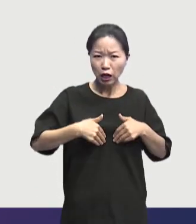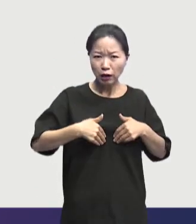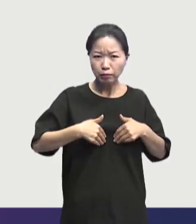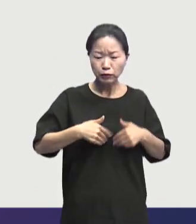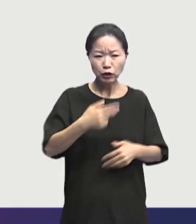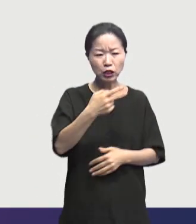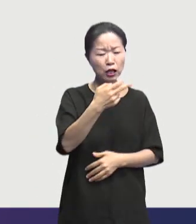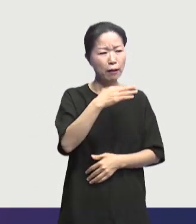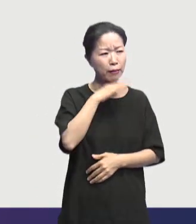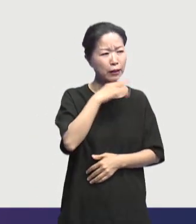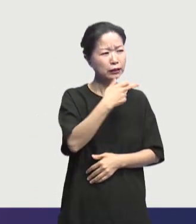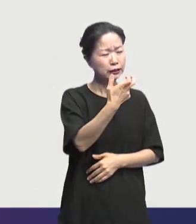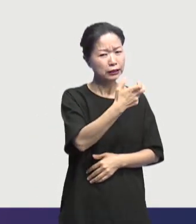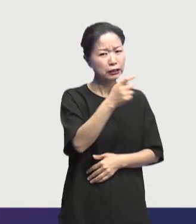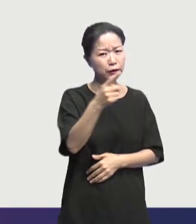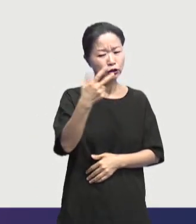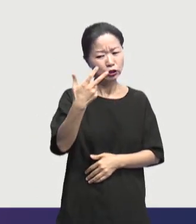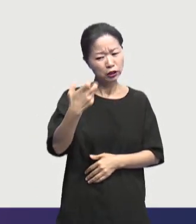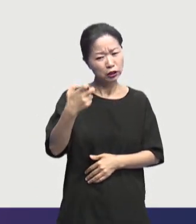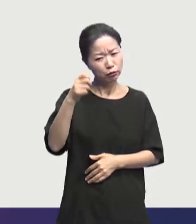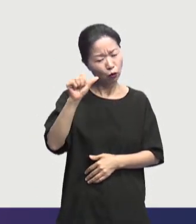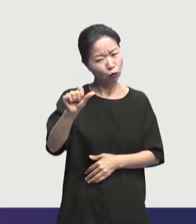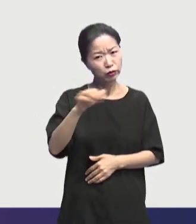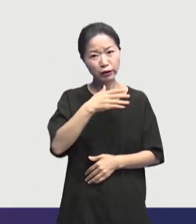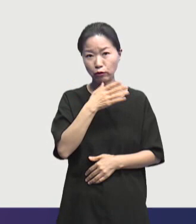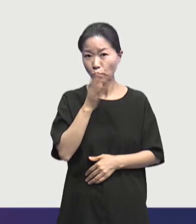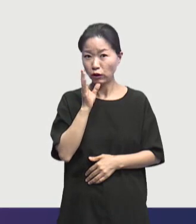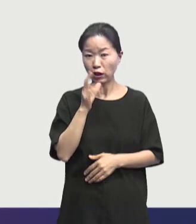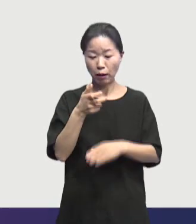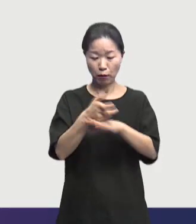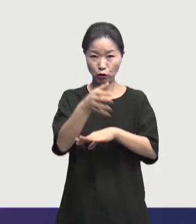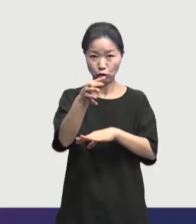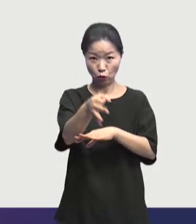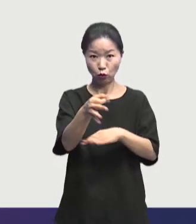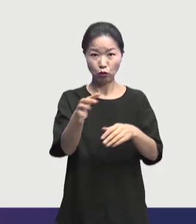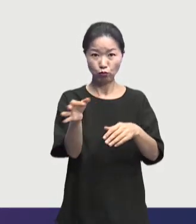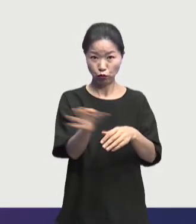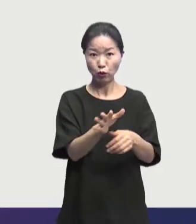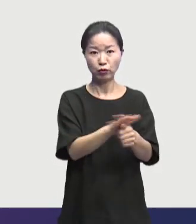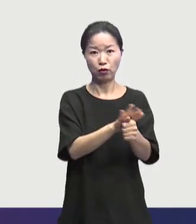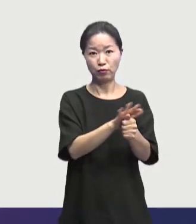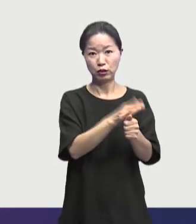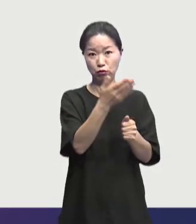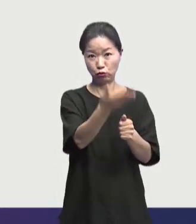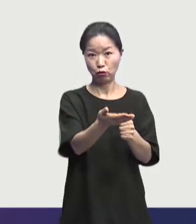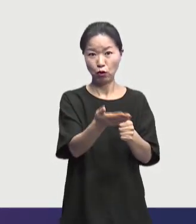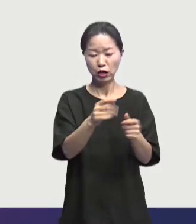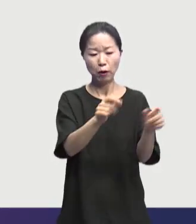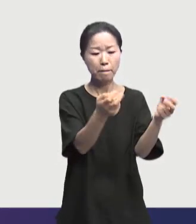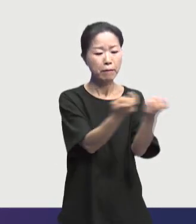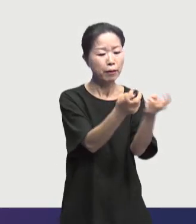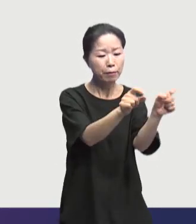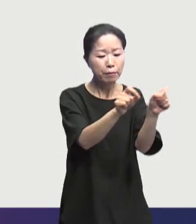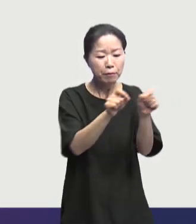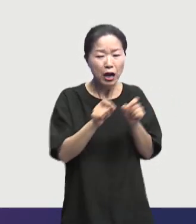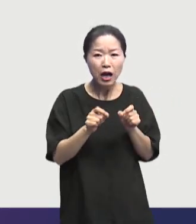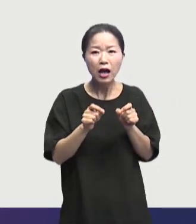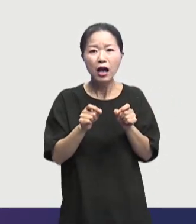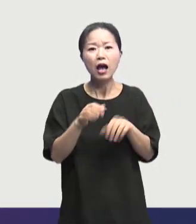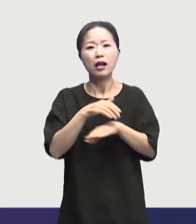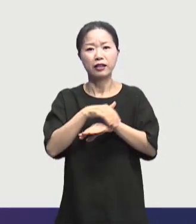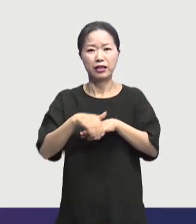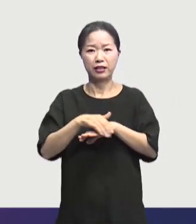만 70세와 만 75세 이상 노인에게 버스 요금 혜택을 주고 있어 이를 벤치마킹한다는